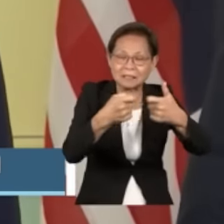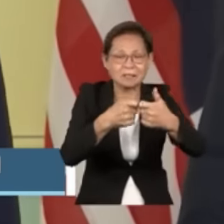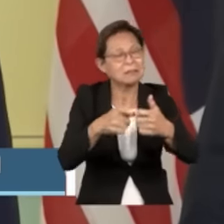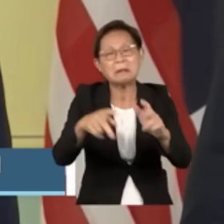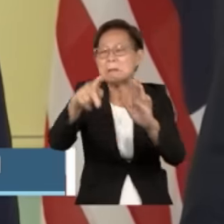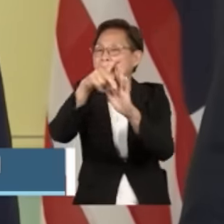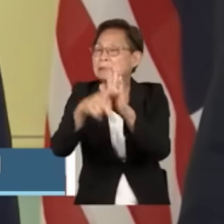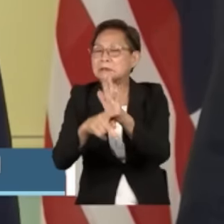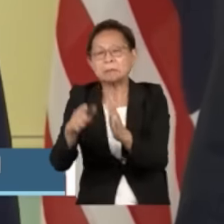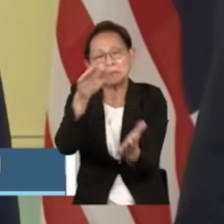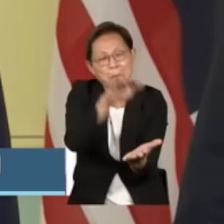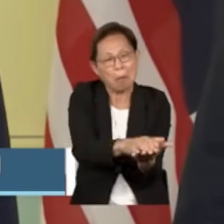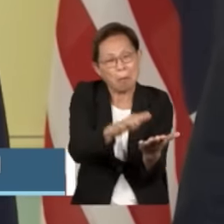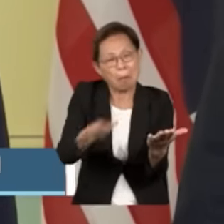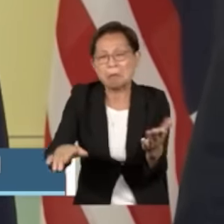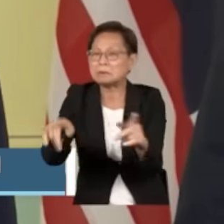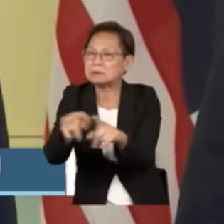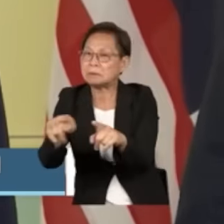akan digunapakai.